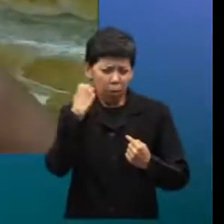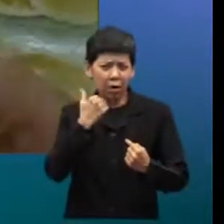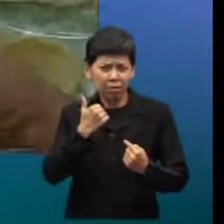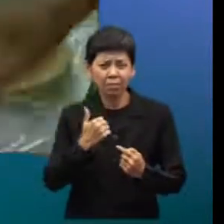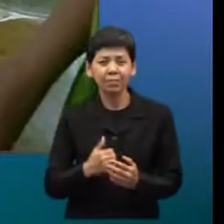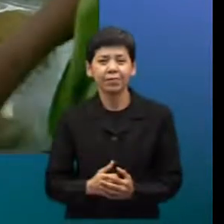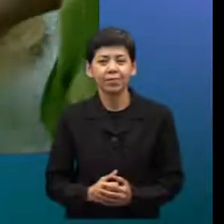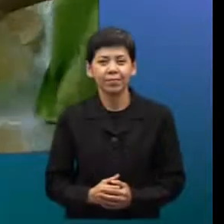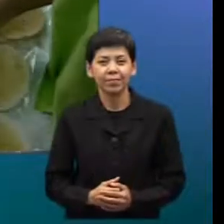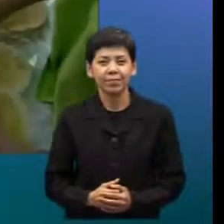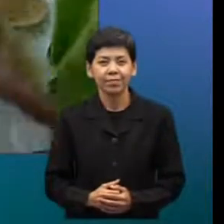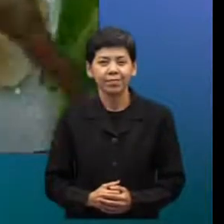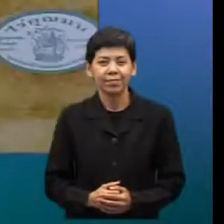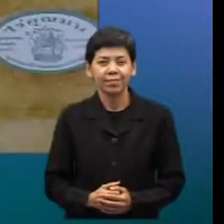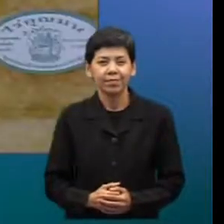ด